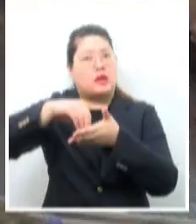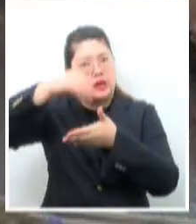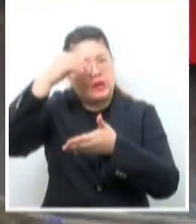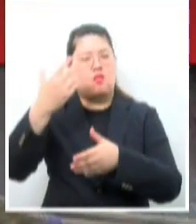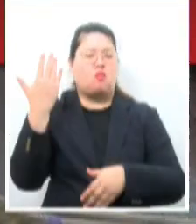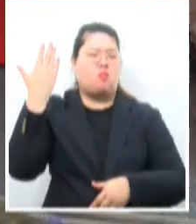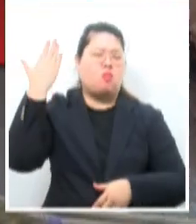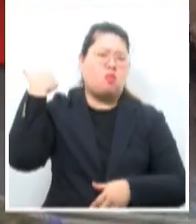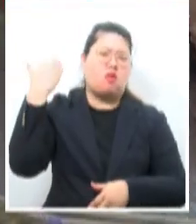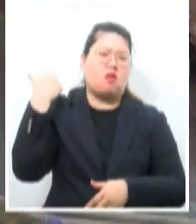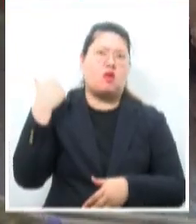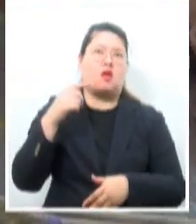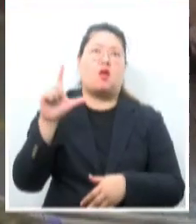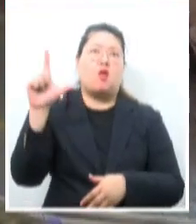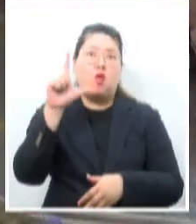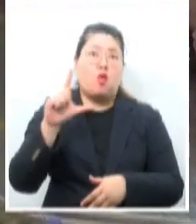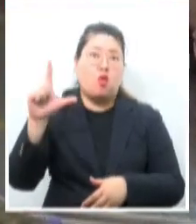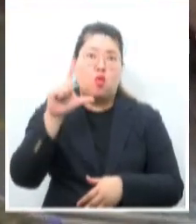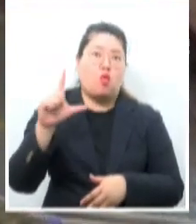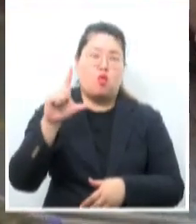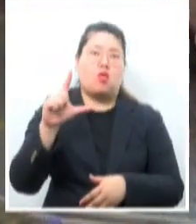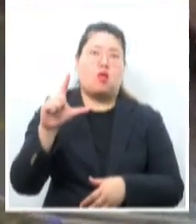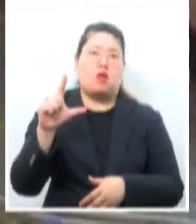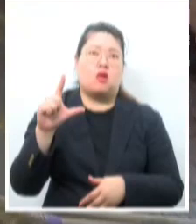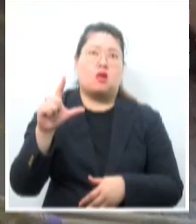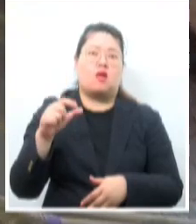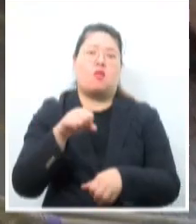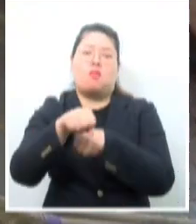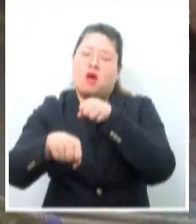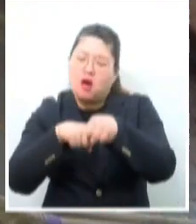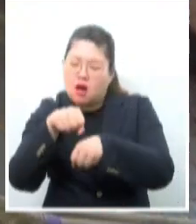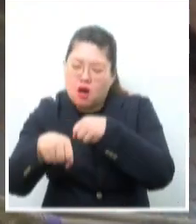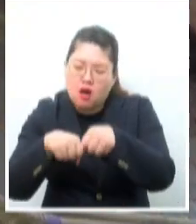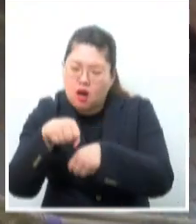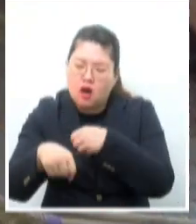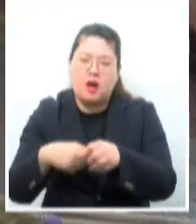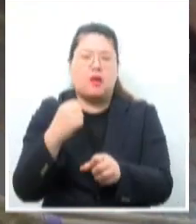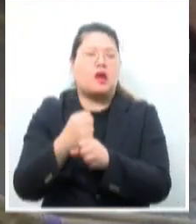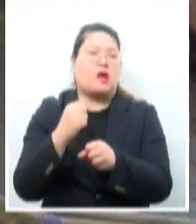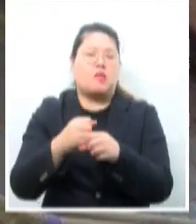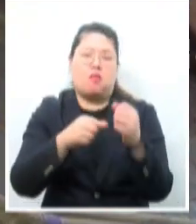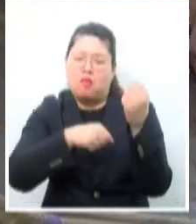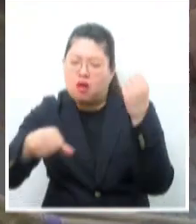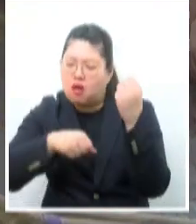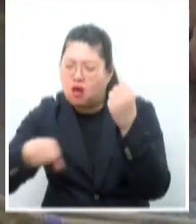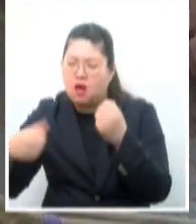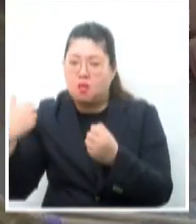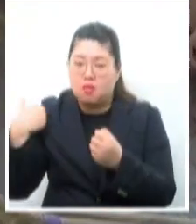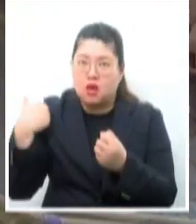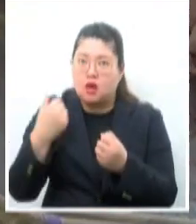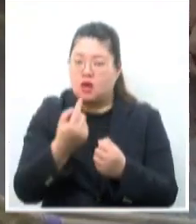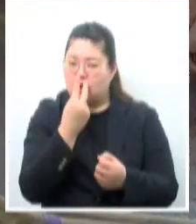ยก่อนนี้คุณลุงเฉลิมมายุเรศขี่รถจักรยานไปทำไร่ทำนาทีนี้แกเจอไปกวาดต